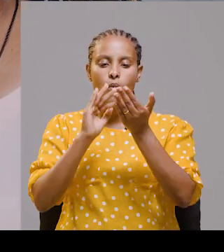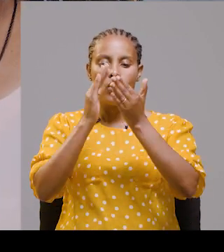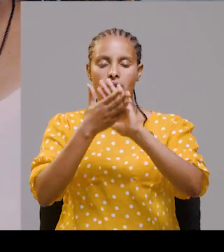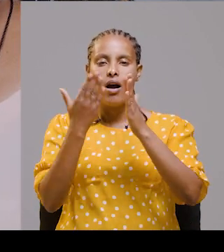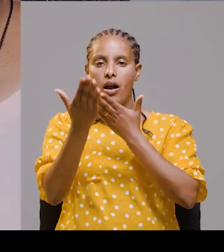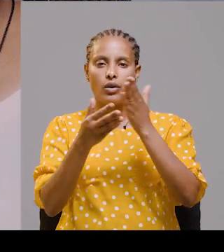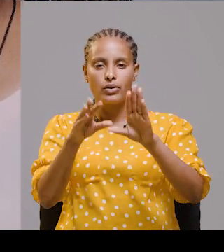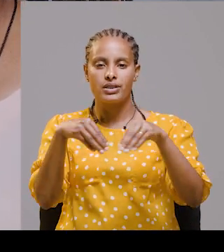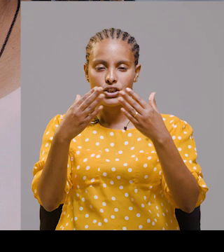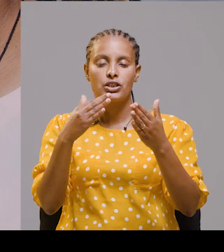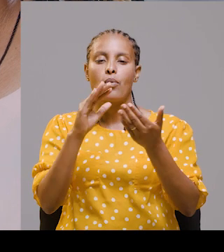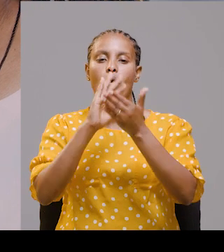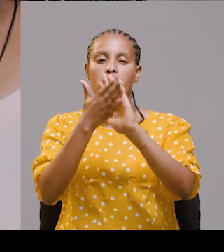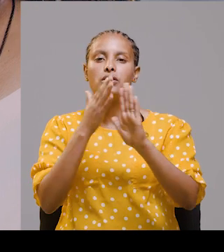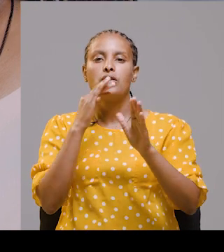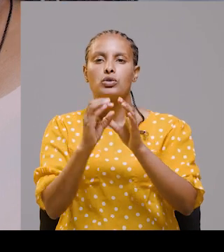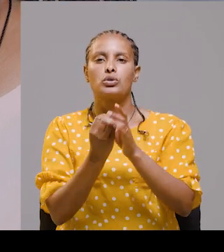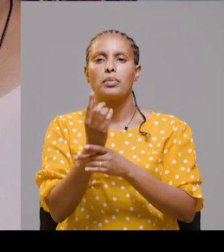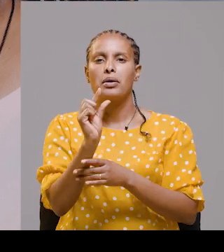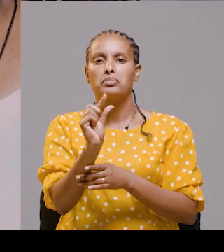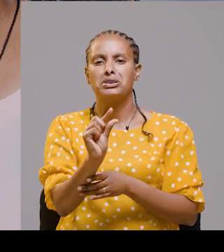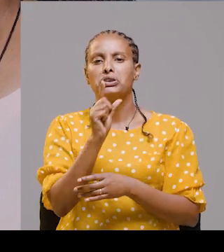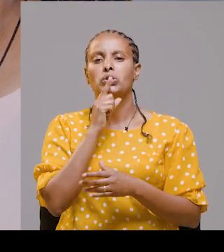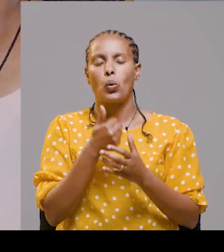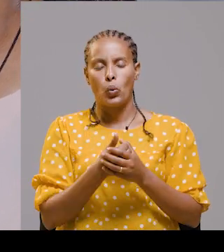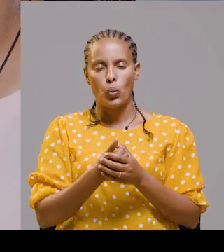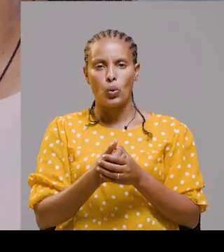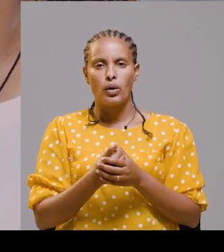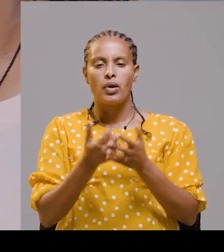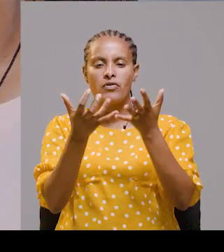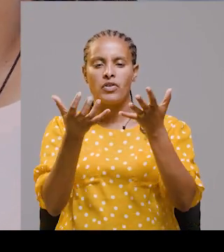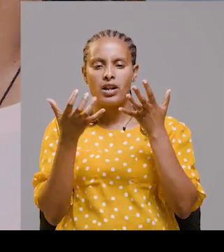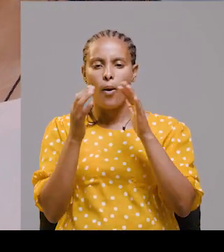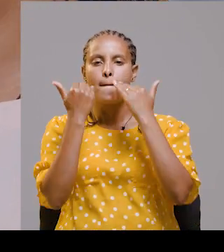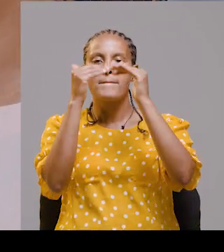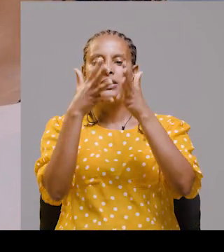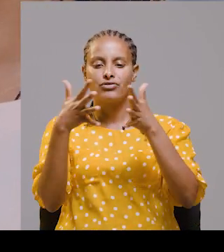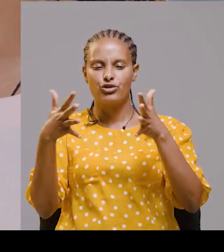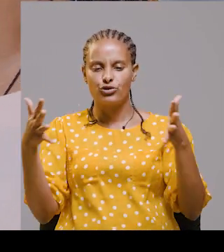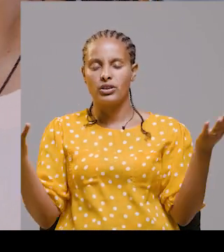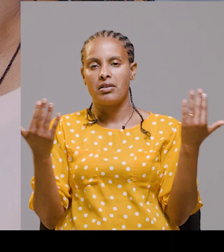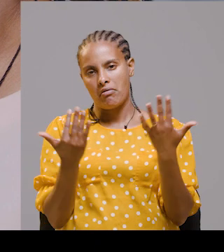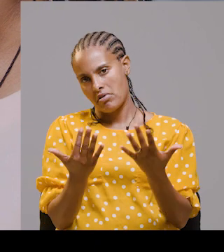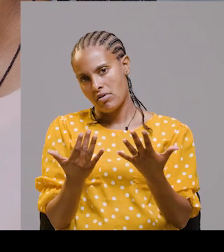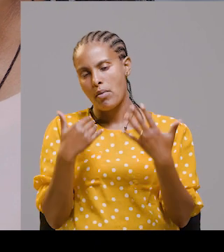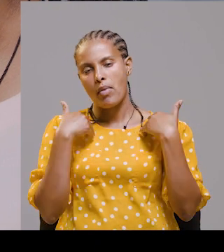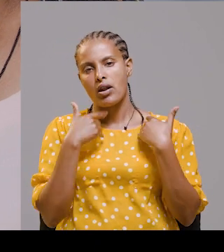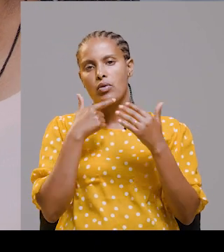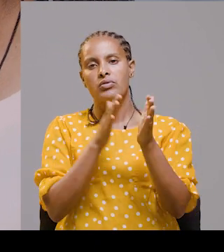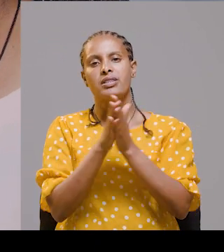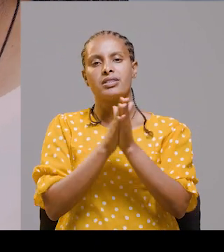እንደመሆናችን አገልግሎት ሰጪ እንደመሆናችን ሪሶርሳችን በጣም ሊሚትድ ነው በሚፈልገው መጠንና በሚፈልገው ባለው